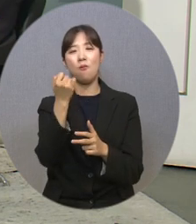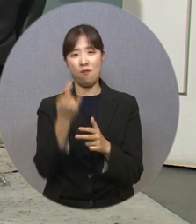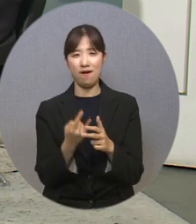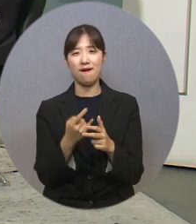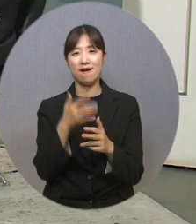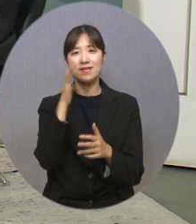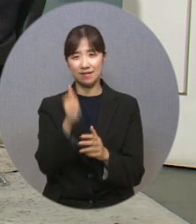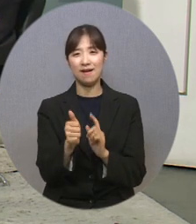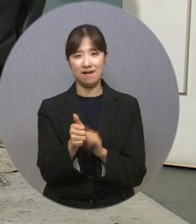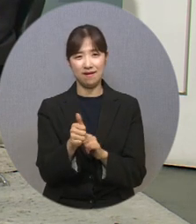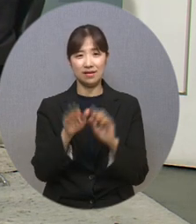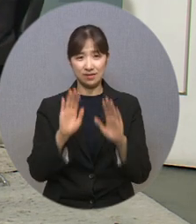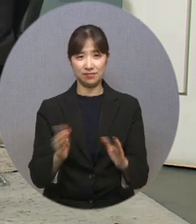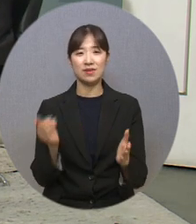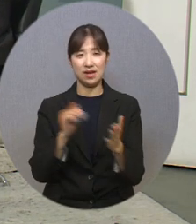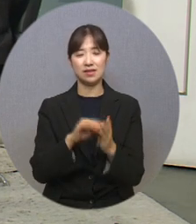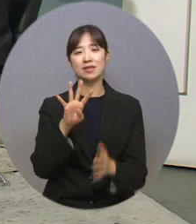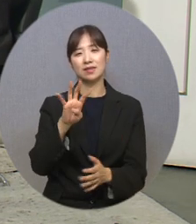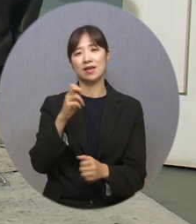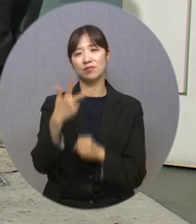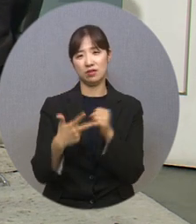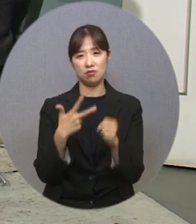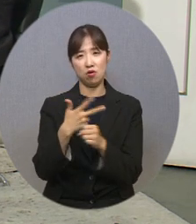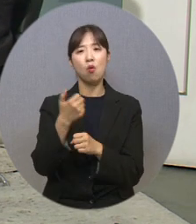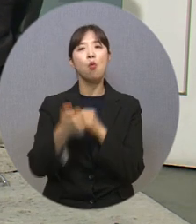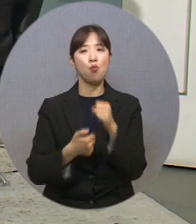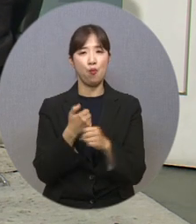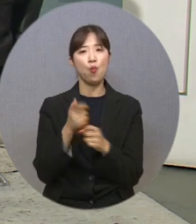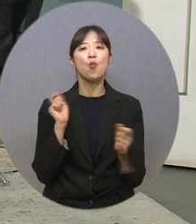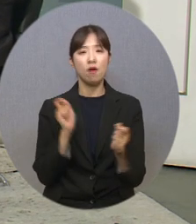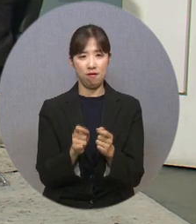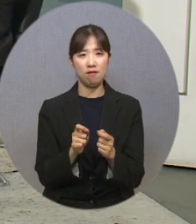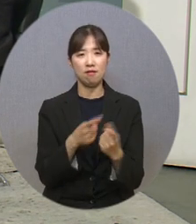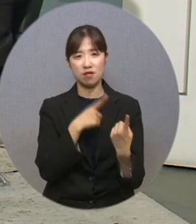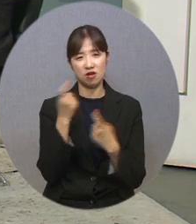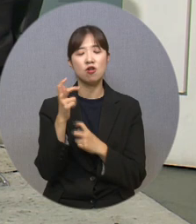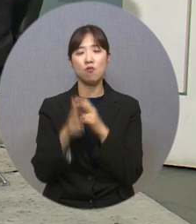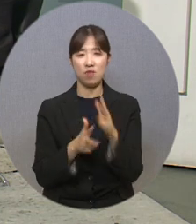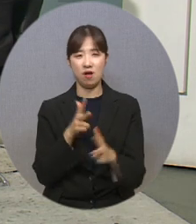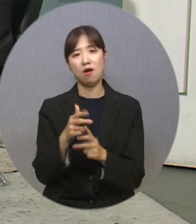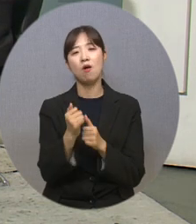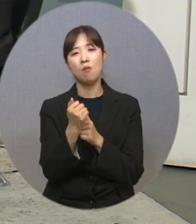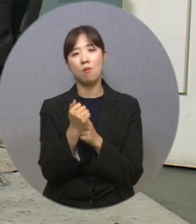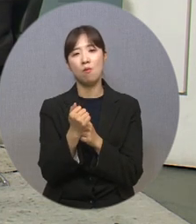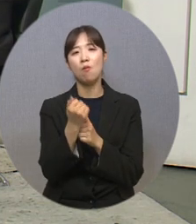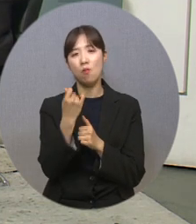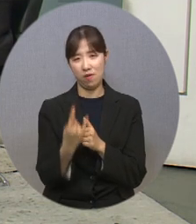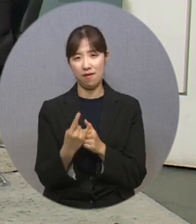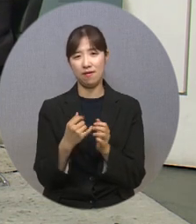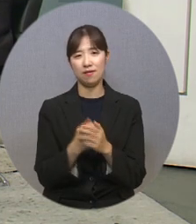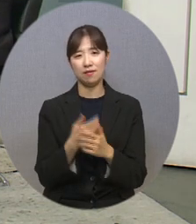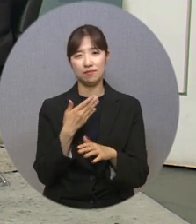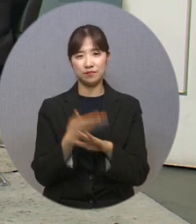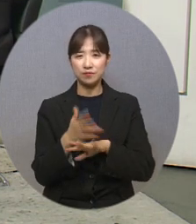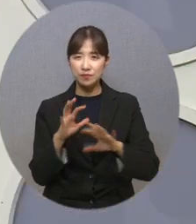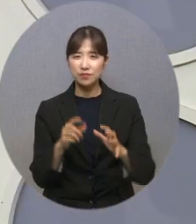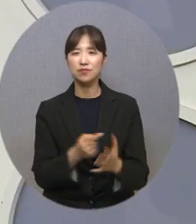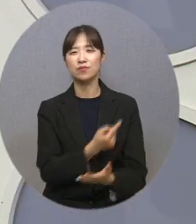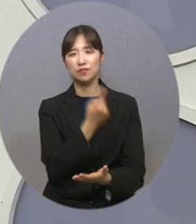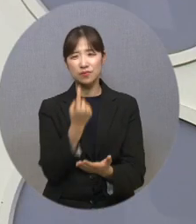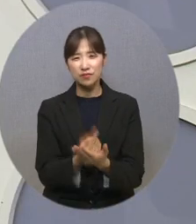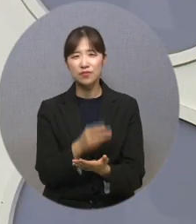지금까지 47년 거의 반세기 다 돼갑니다. 네. 기념사업회가 해오면서 어려웠던 건